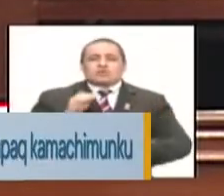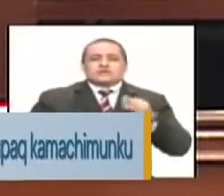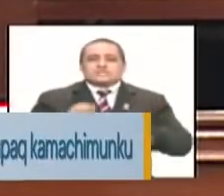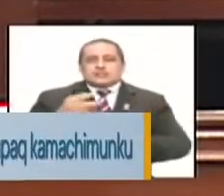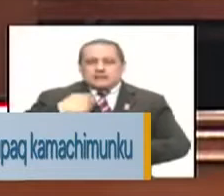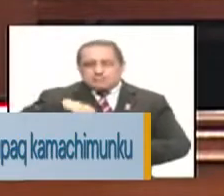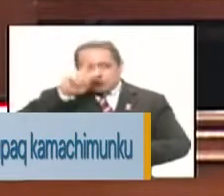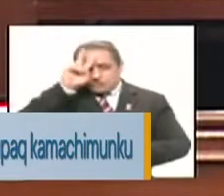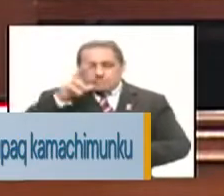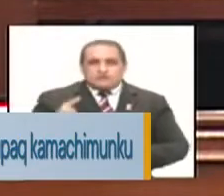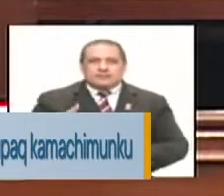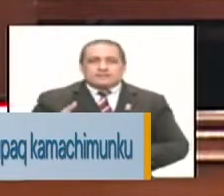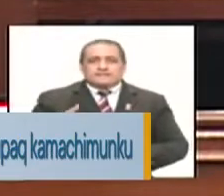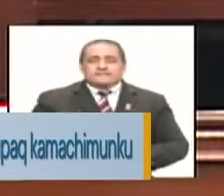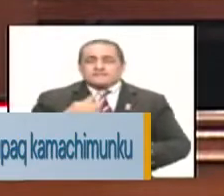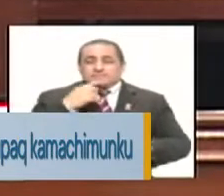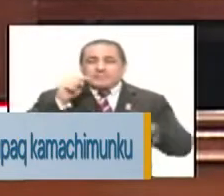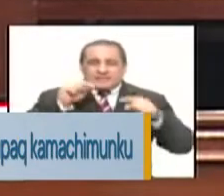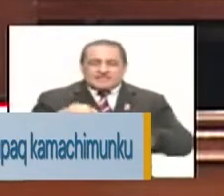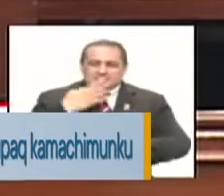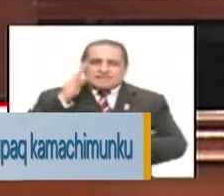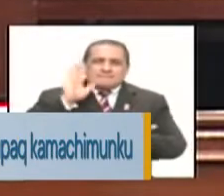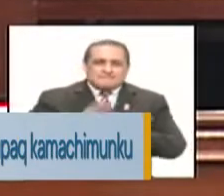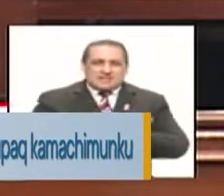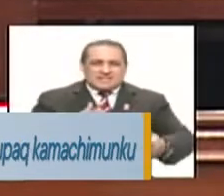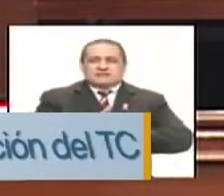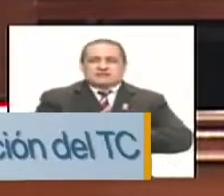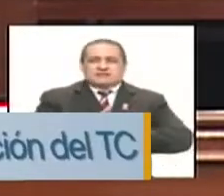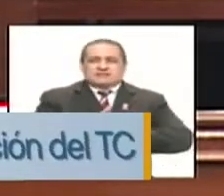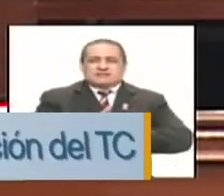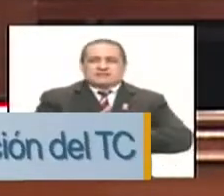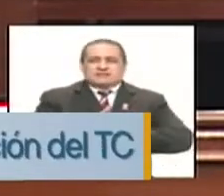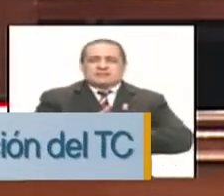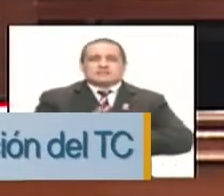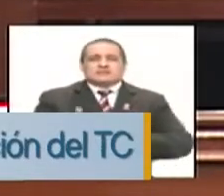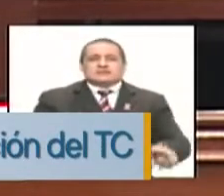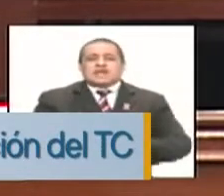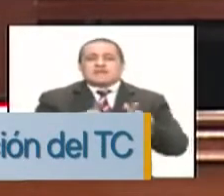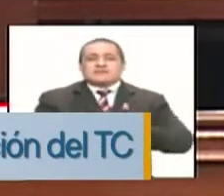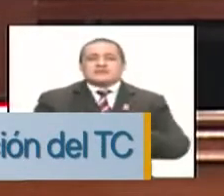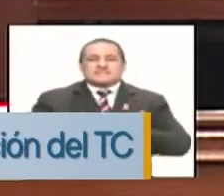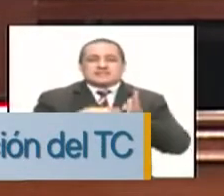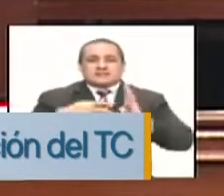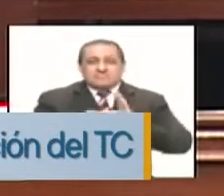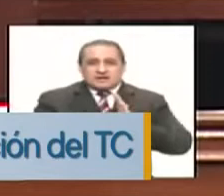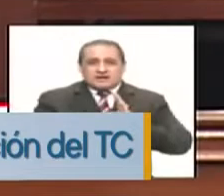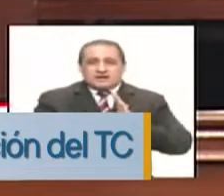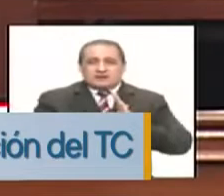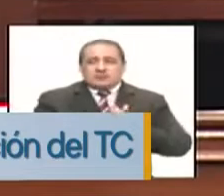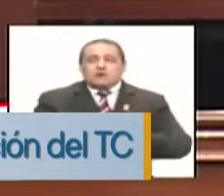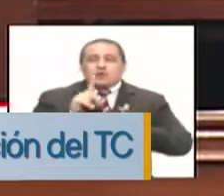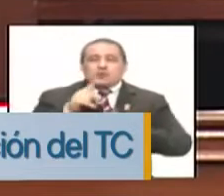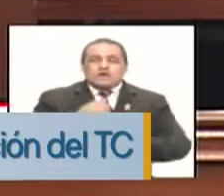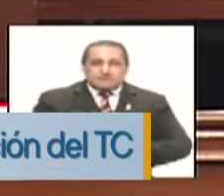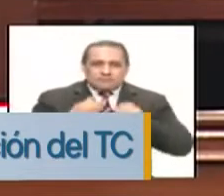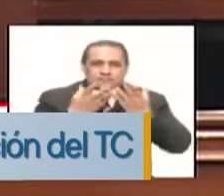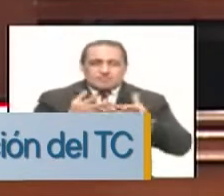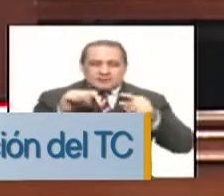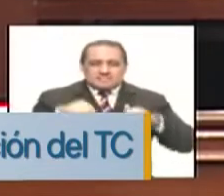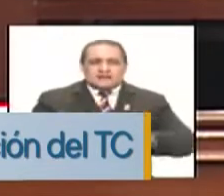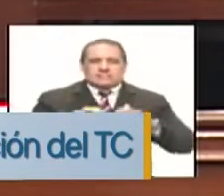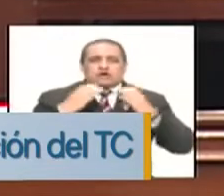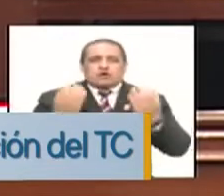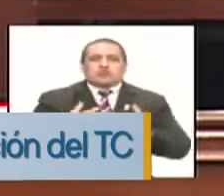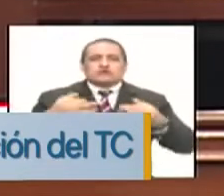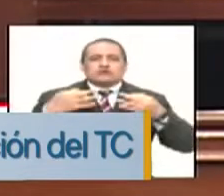hariki intromisionmi chaita jamanam kai congreso uyan manchu. Manam uyanikucho